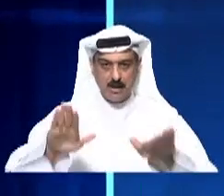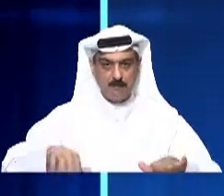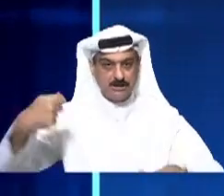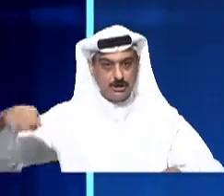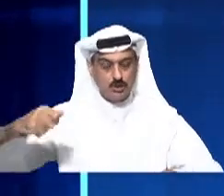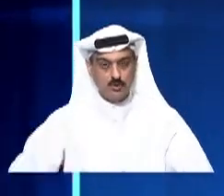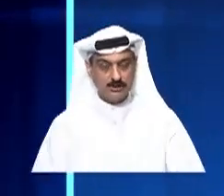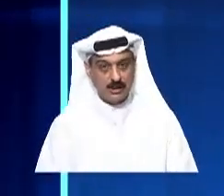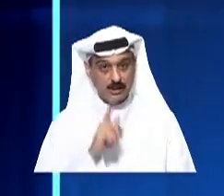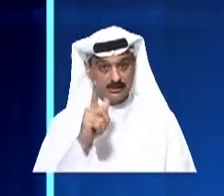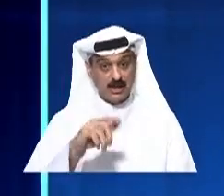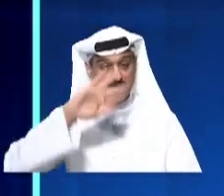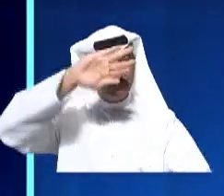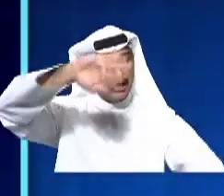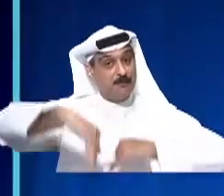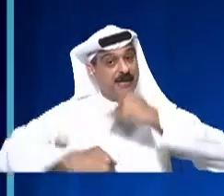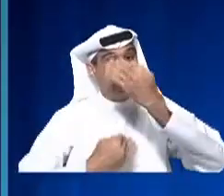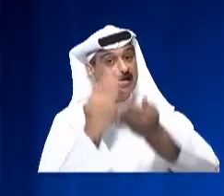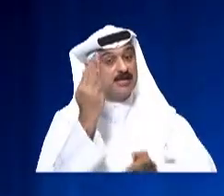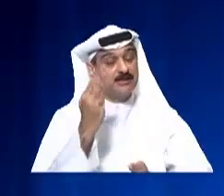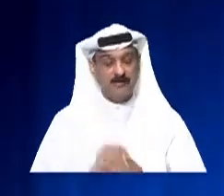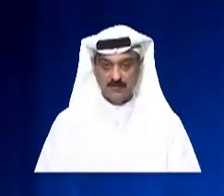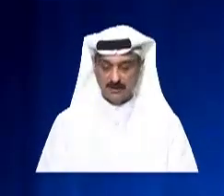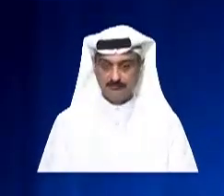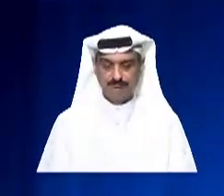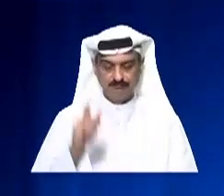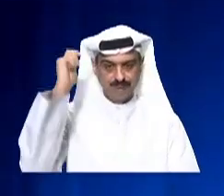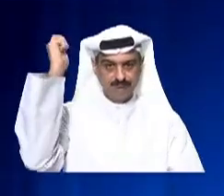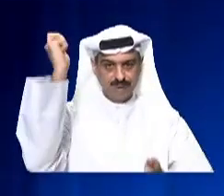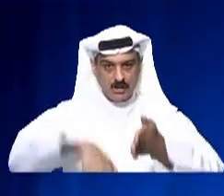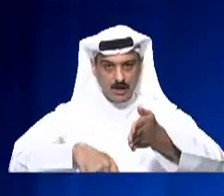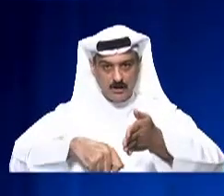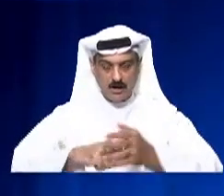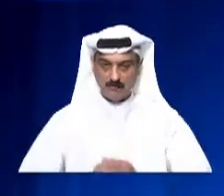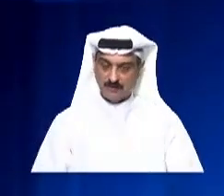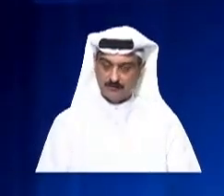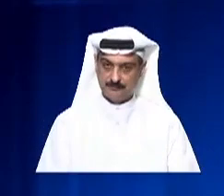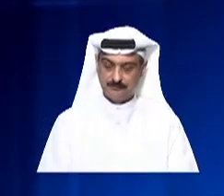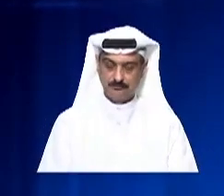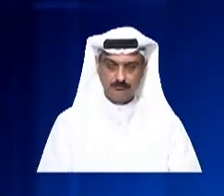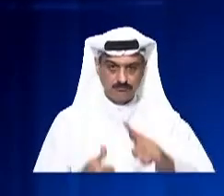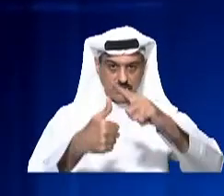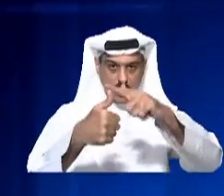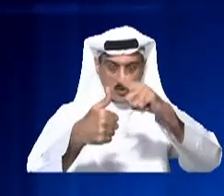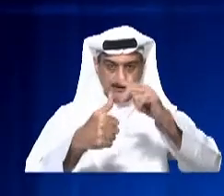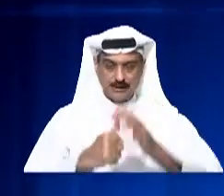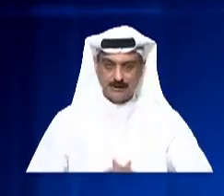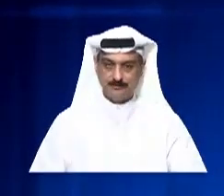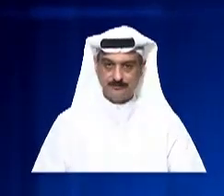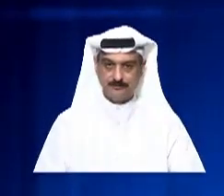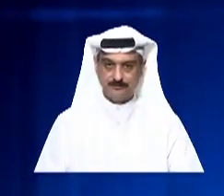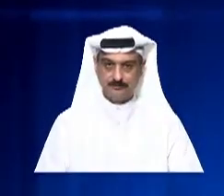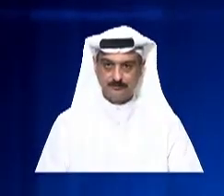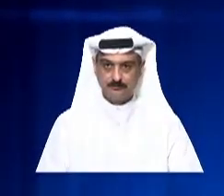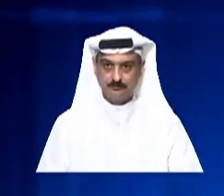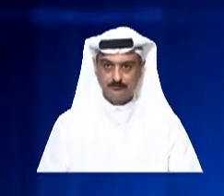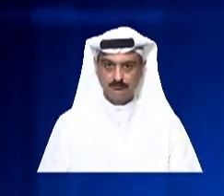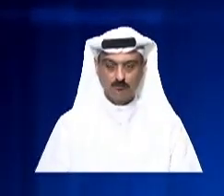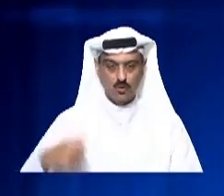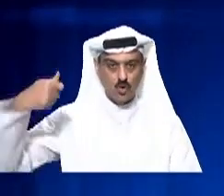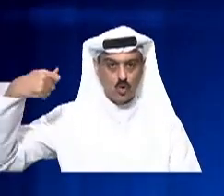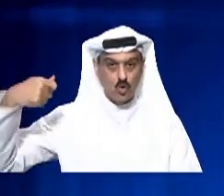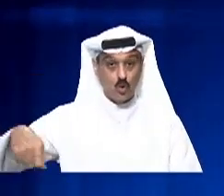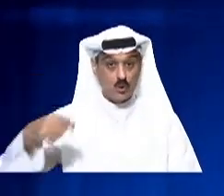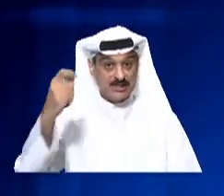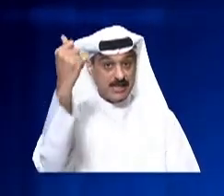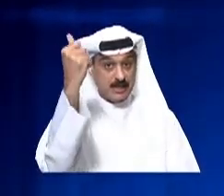مشروع المدينة الترفيهية، وقرر مجلس الوزراء بأن أولا يعهد إلى وزير المالية ووزير